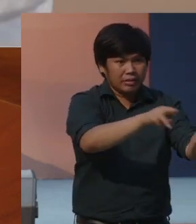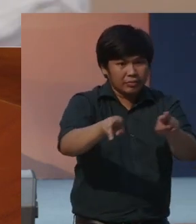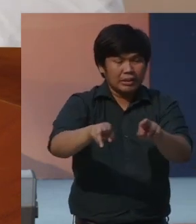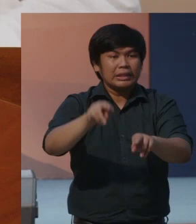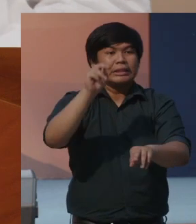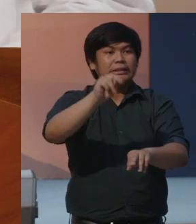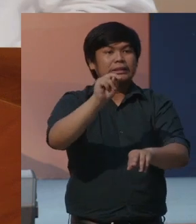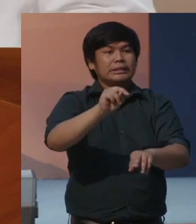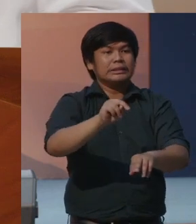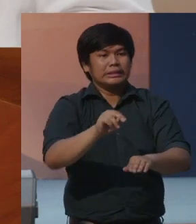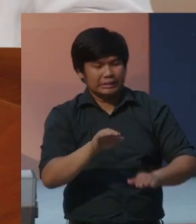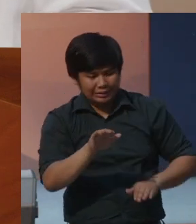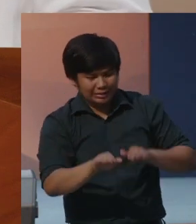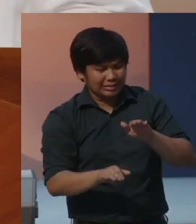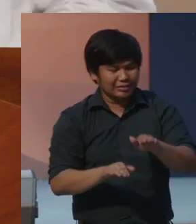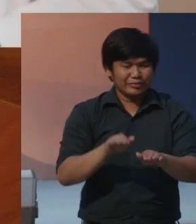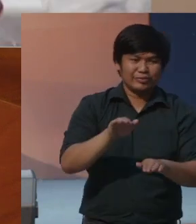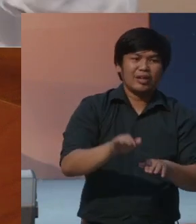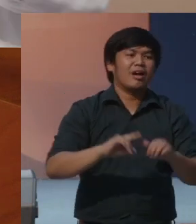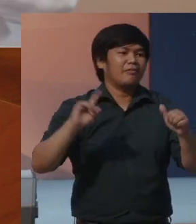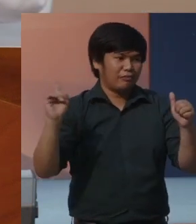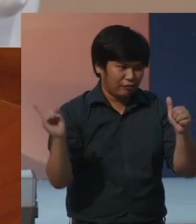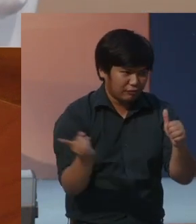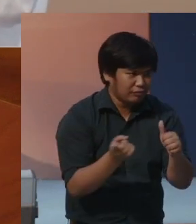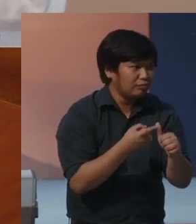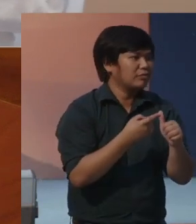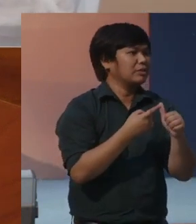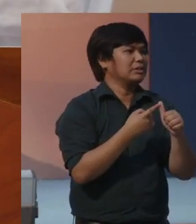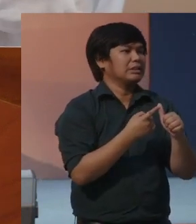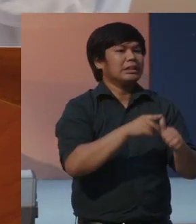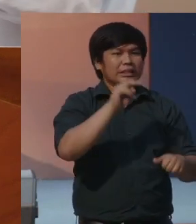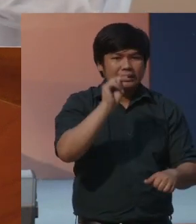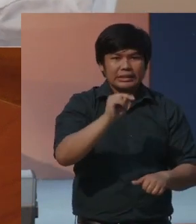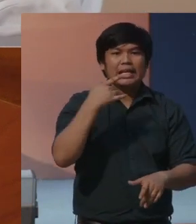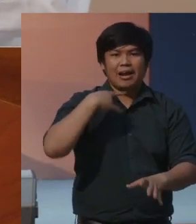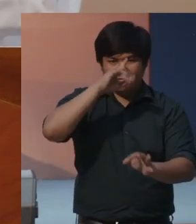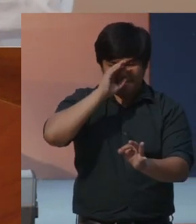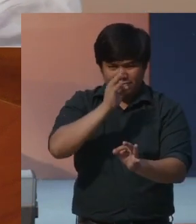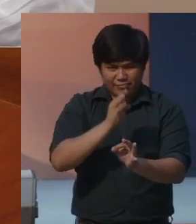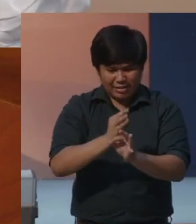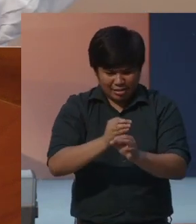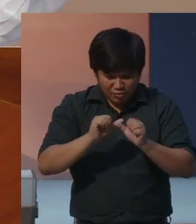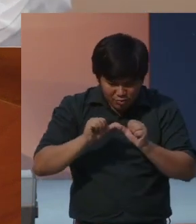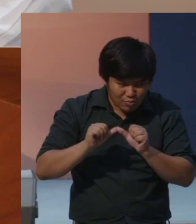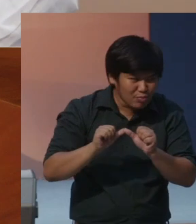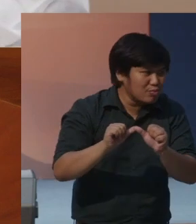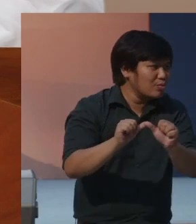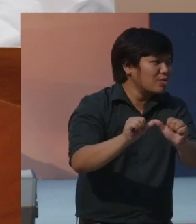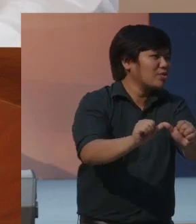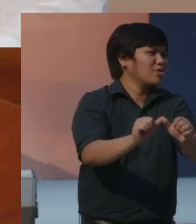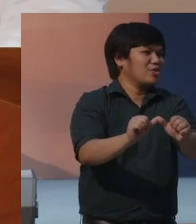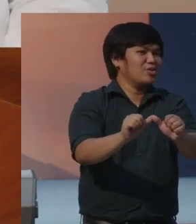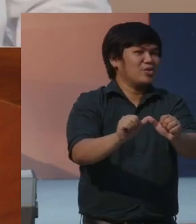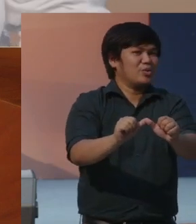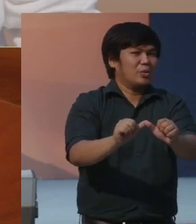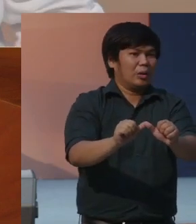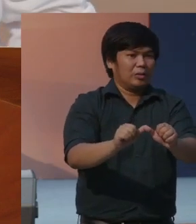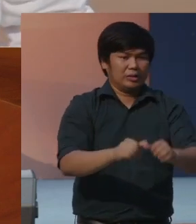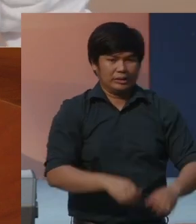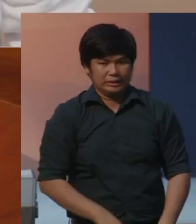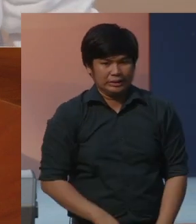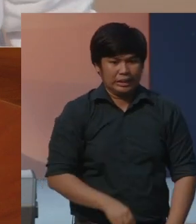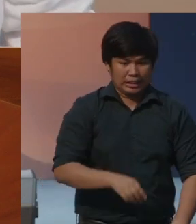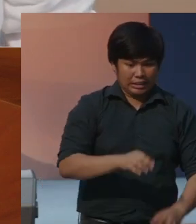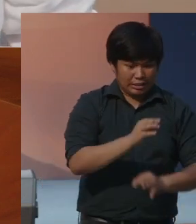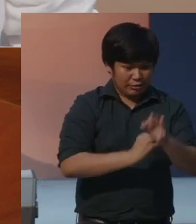sila ng step of faith. Kailangan silang may pananampalataya na sumulong. So sila ay ilulubog